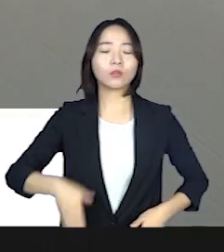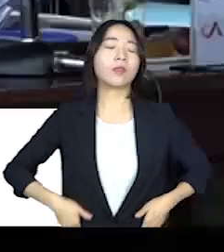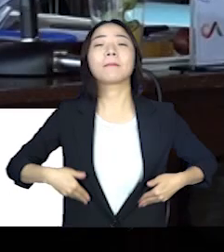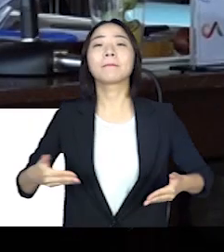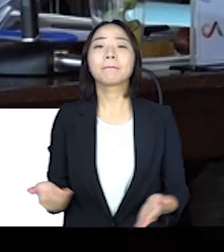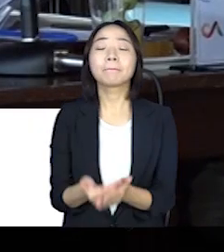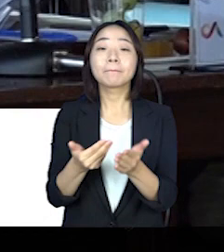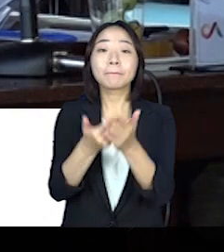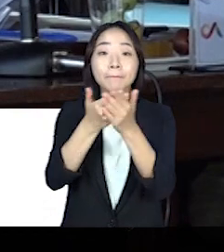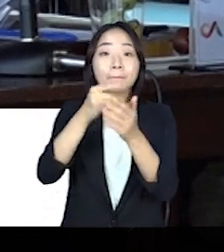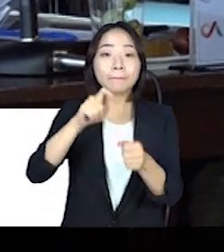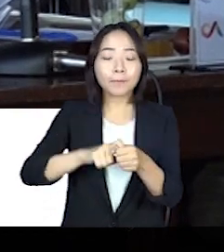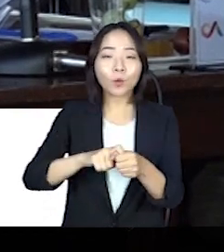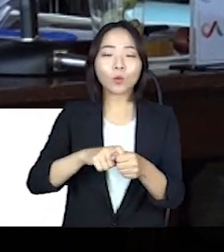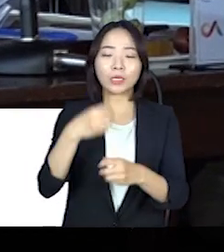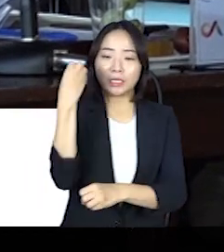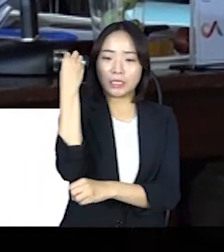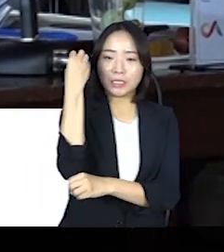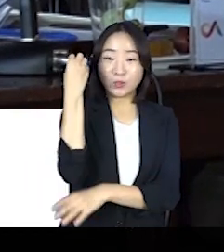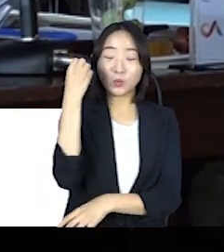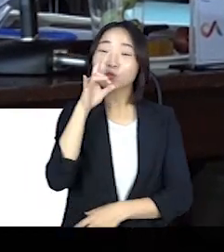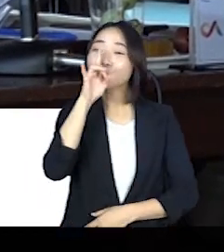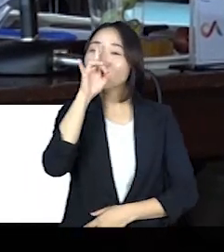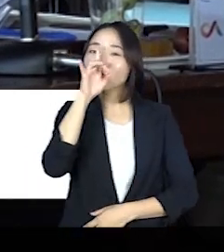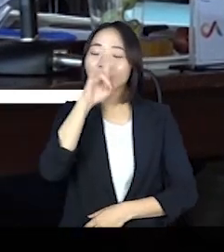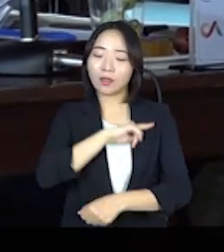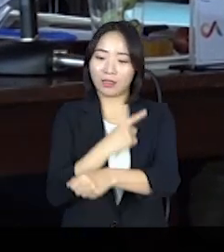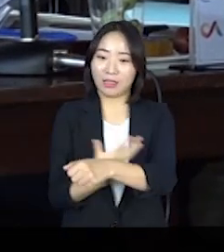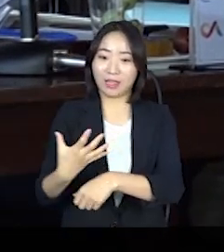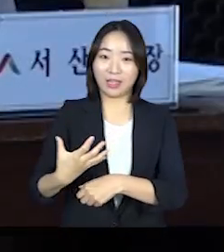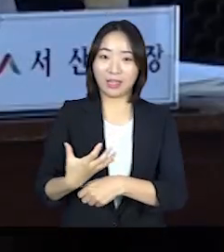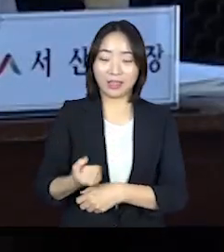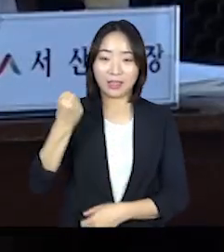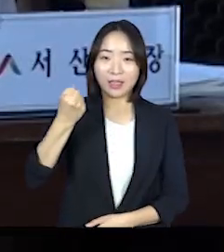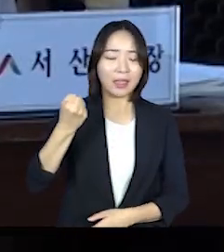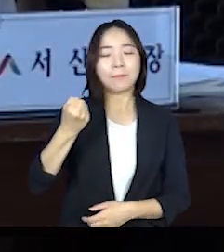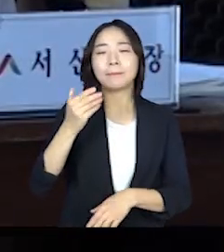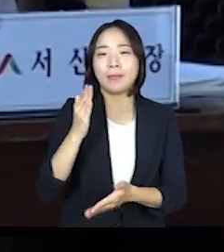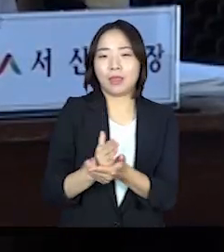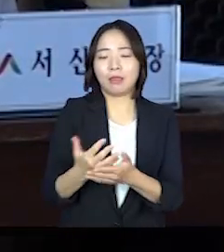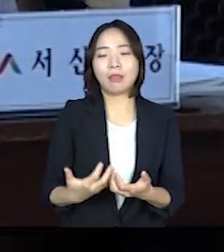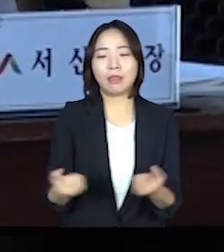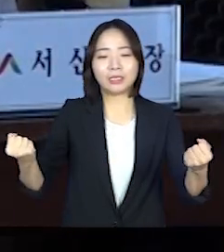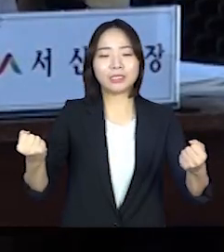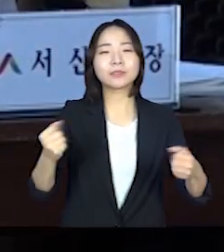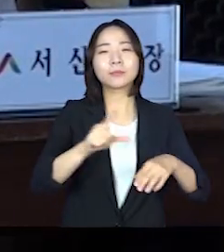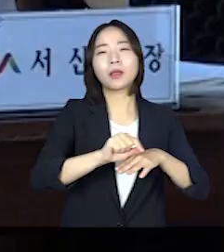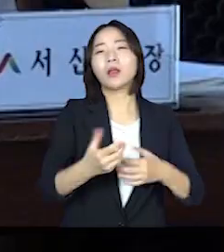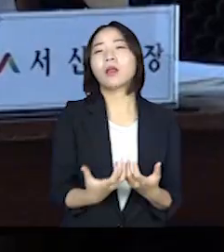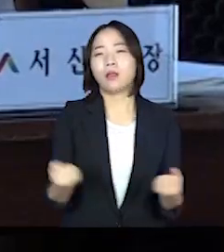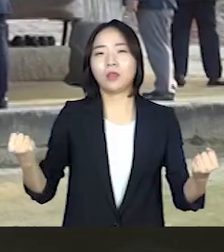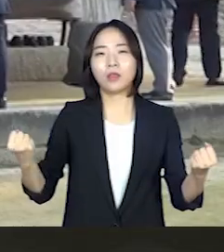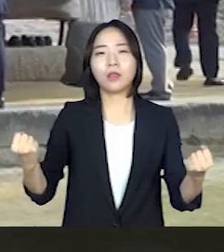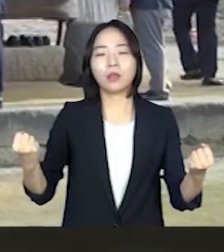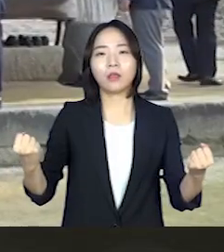더 나은 충남도민의 삶을 위해 기초 지방정부 중심의 지방자치분권의 필요성이 대두됐는데요.